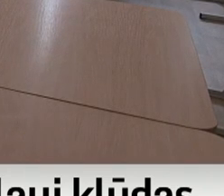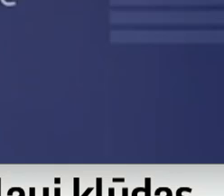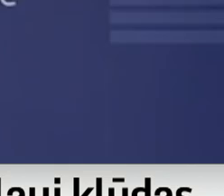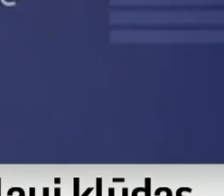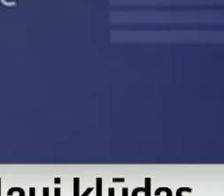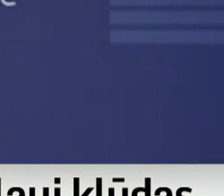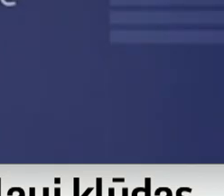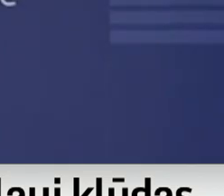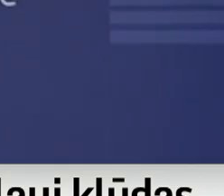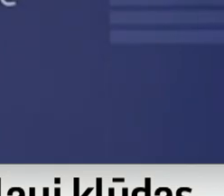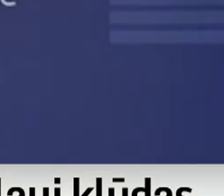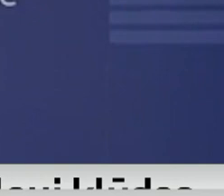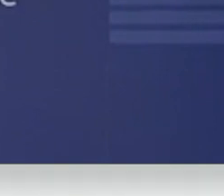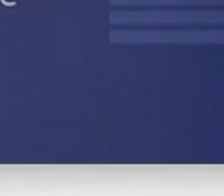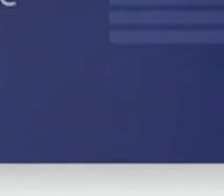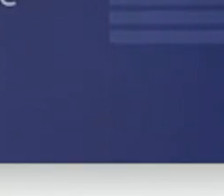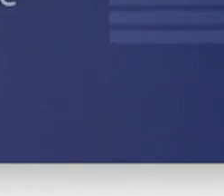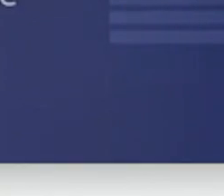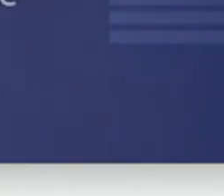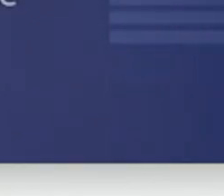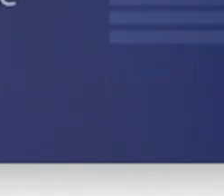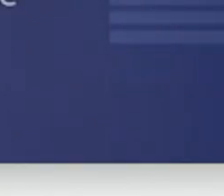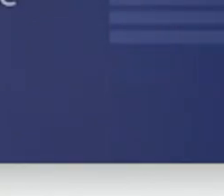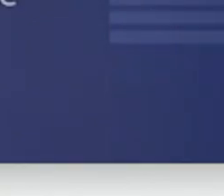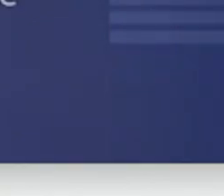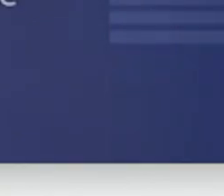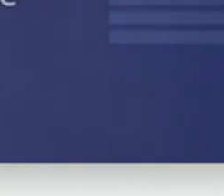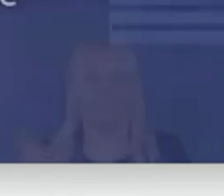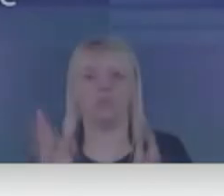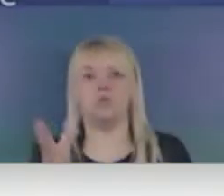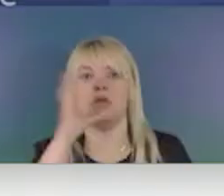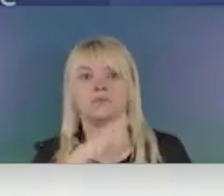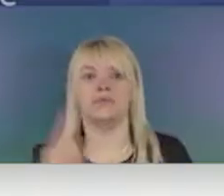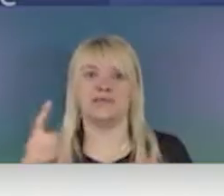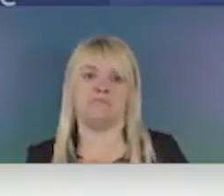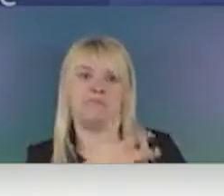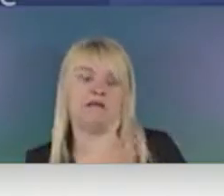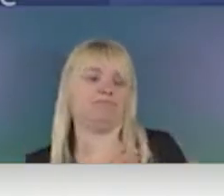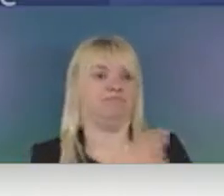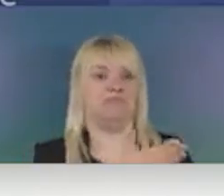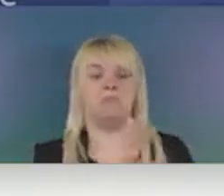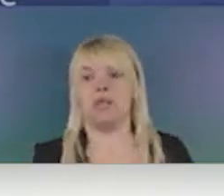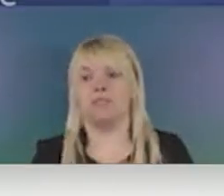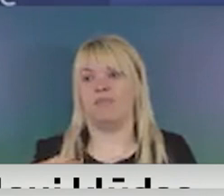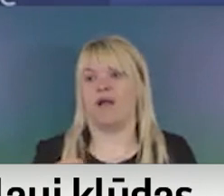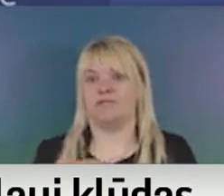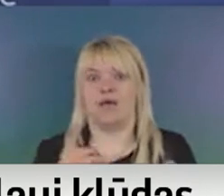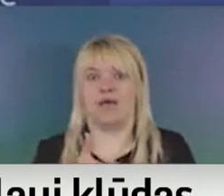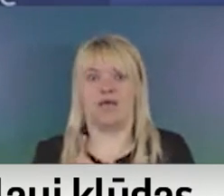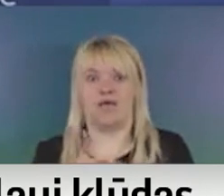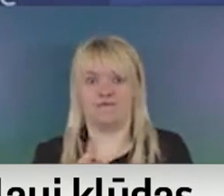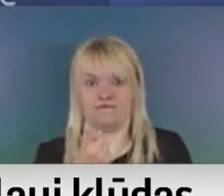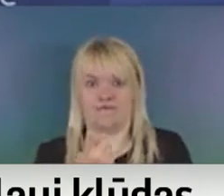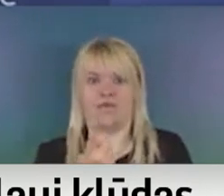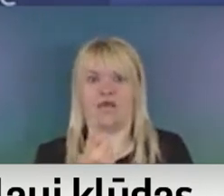prasīts. Ja tas būtu pakalpojums privātā sektorā, tad iedzīvotājiem būtu iespēja aiziet pie kā citu pakalpojumu sniedzēju, diemžēl attiecībās pašvaldība tādas iespējas īsti